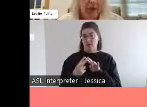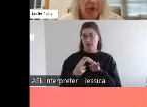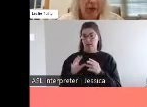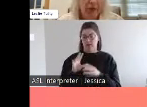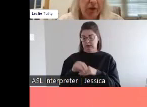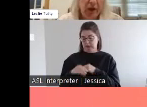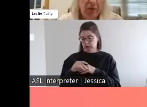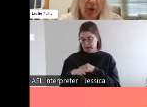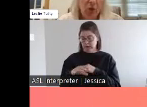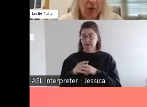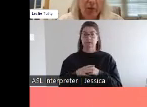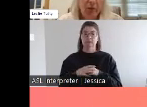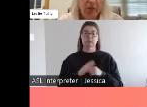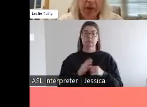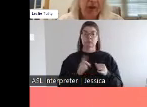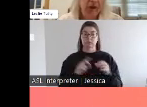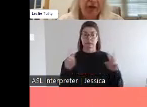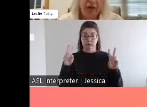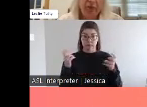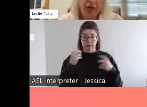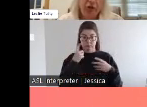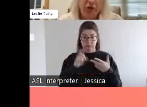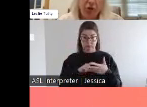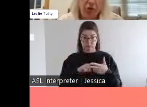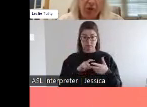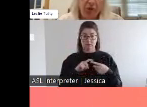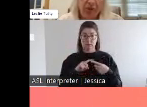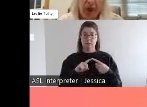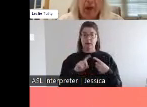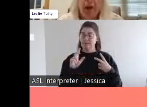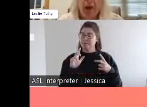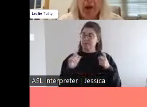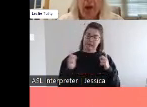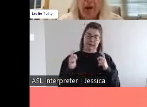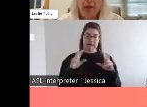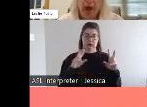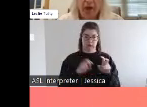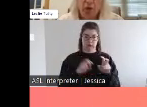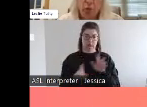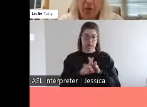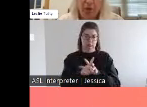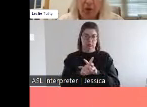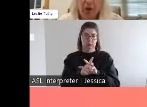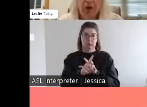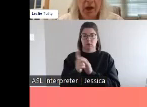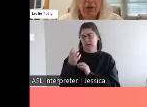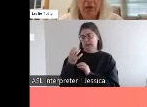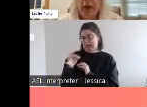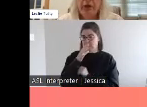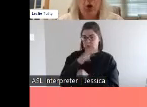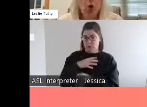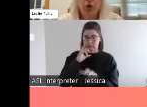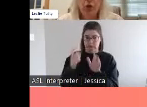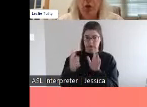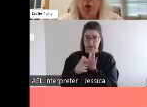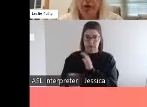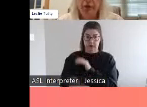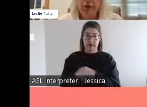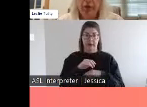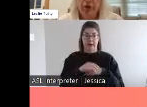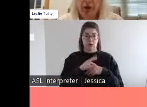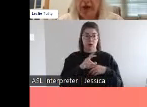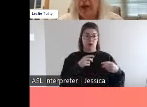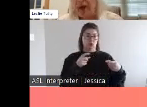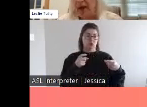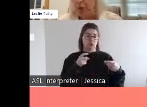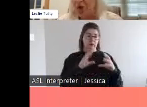35 femmes ont parlé de thérapie de couple. Premièrement, le thème préoccupation au sujet du